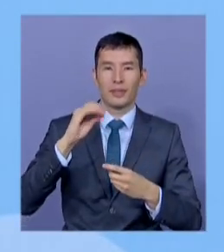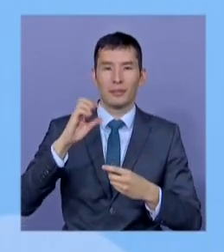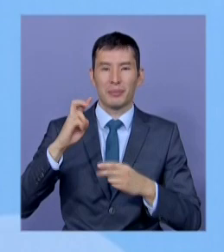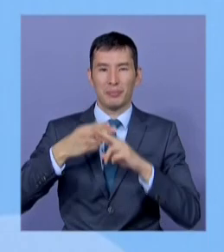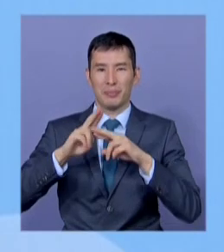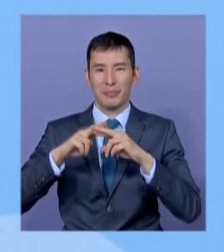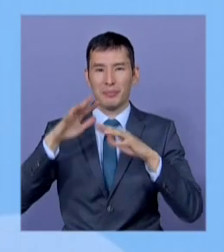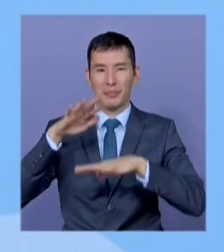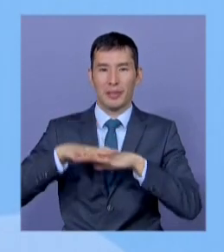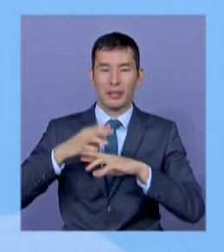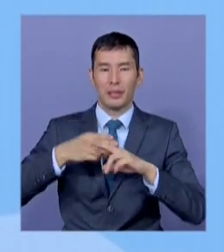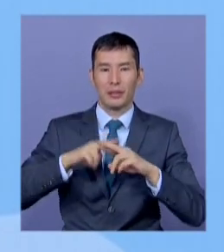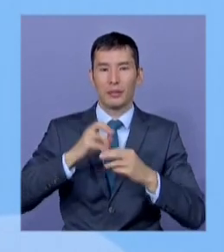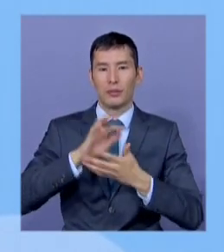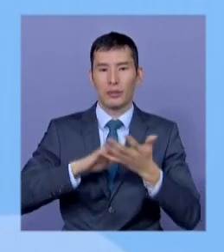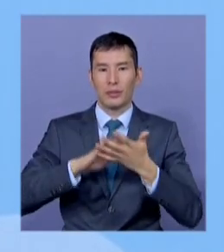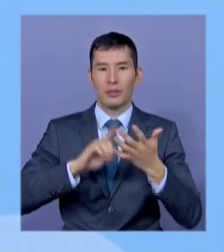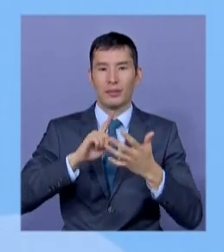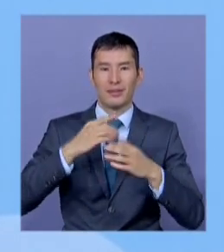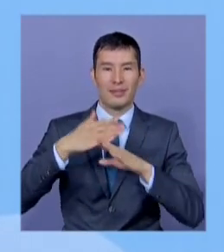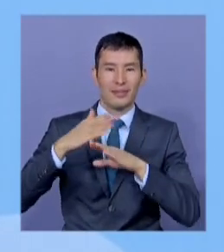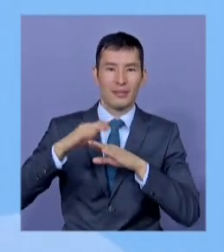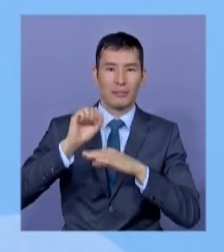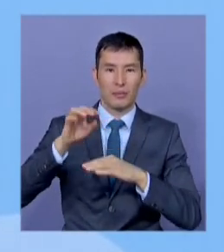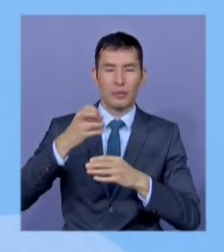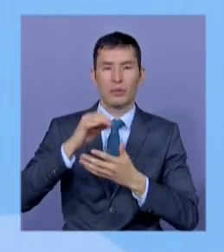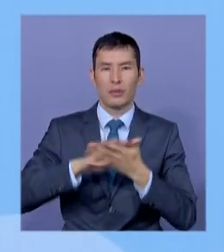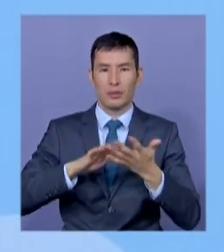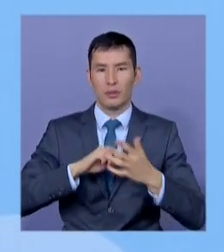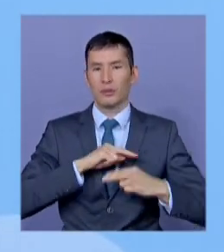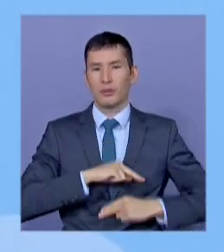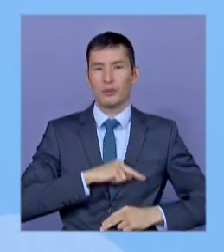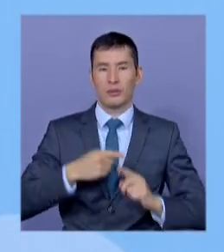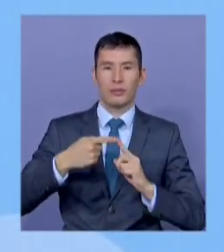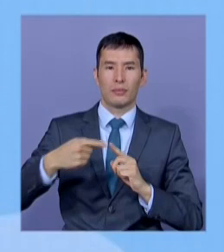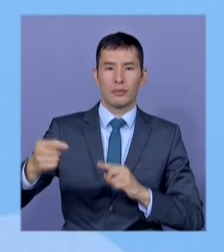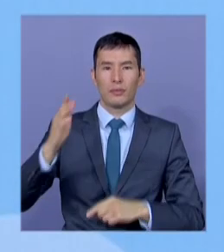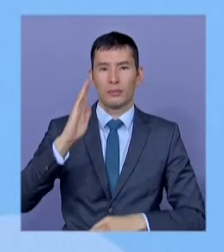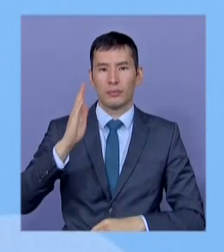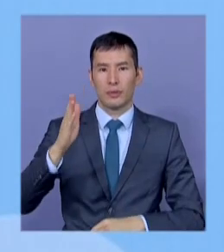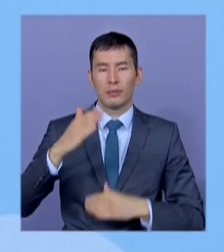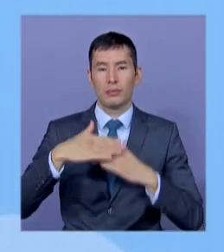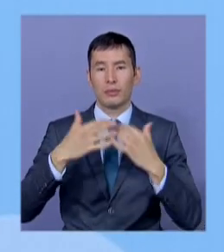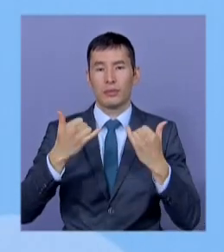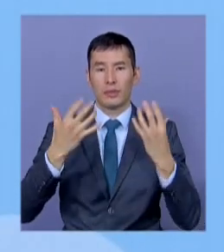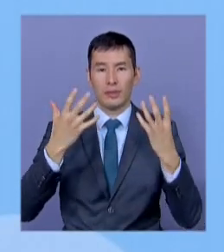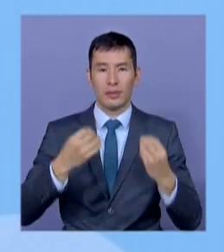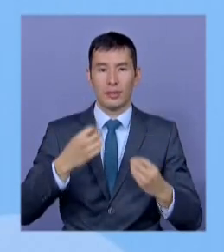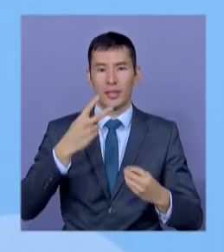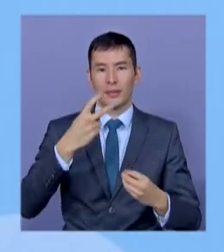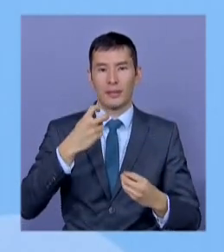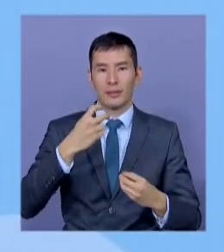көмек көрсетілді. Бұл жұмыс ары қарай өзінің үрдісін жалғастыратын болады. Бүгінгі күнде 200-ден аса